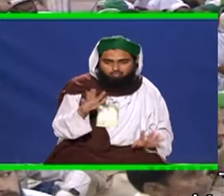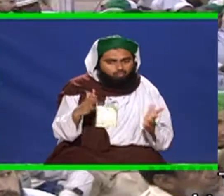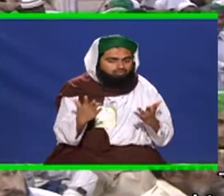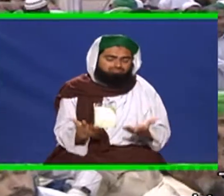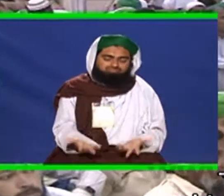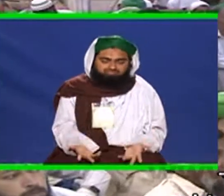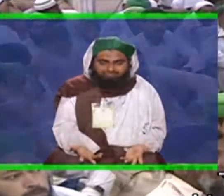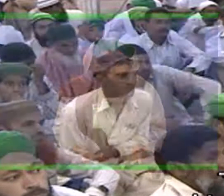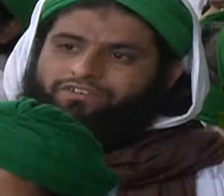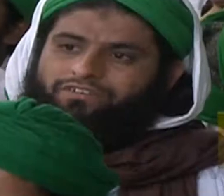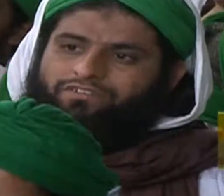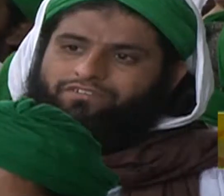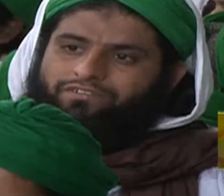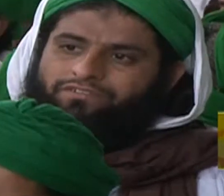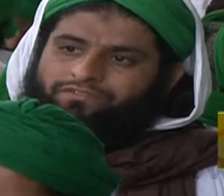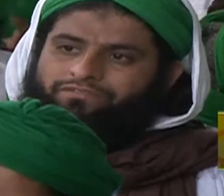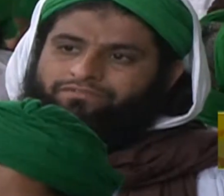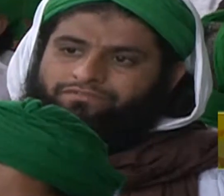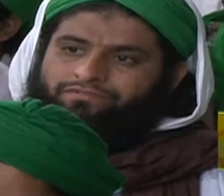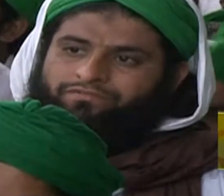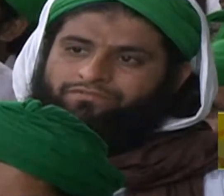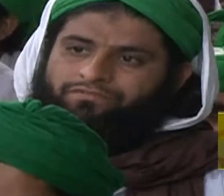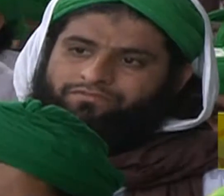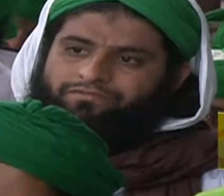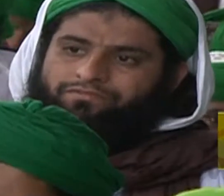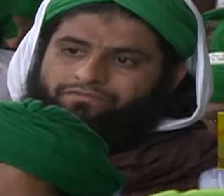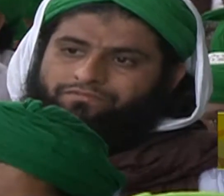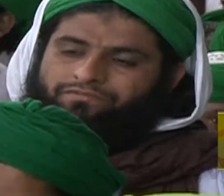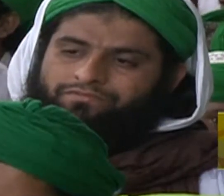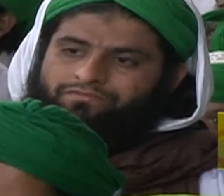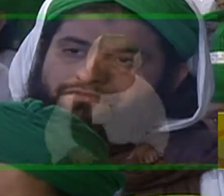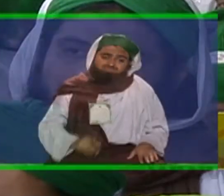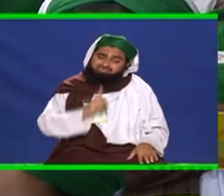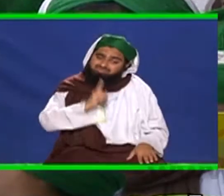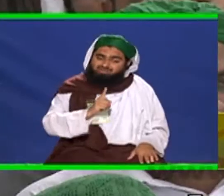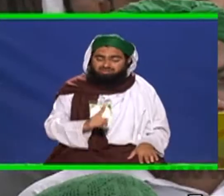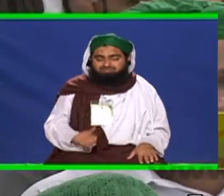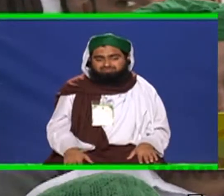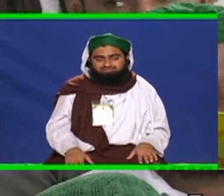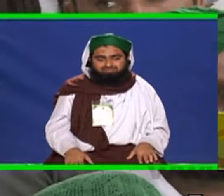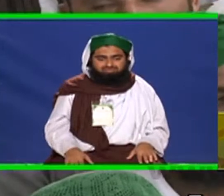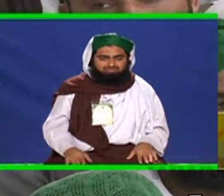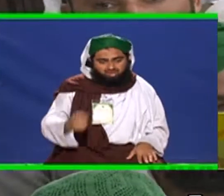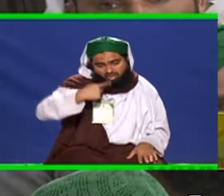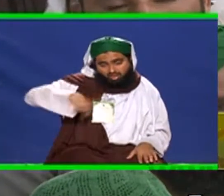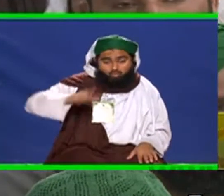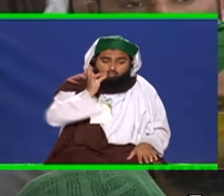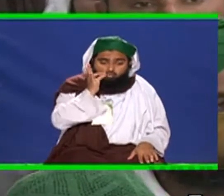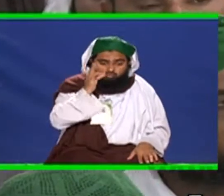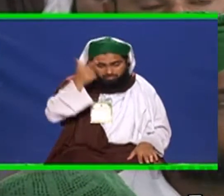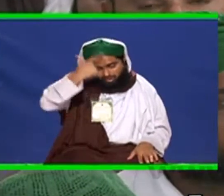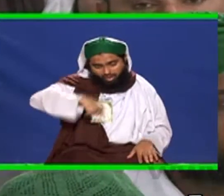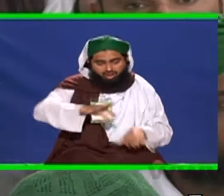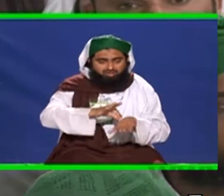لے. کل نفس ذائقۃ الموت، ہر جاندار نے موت کا